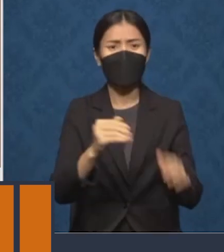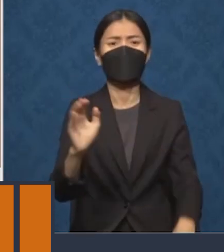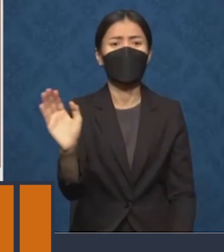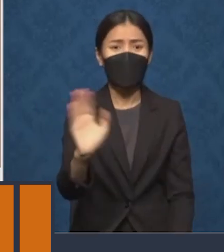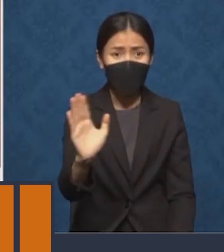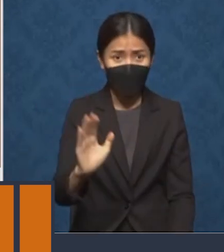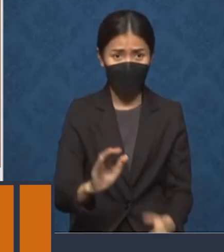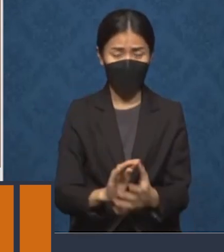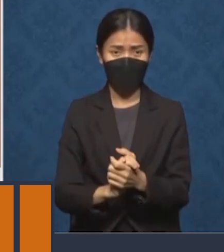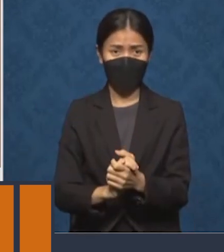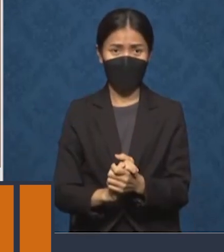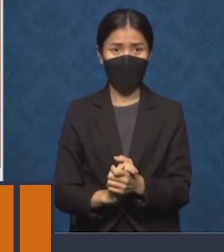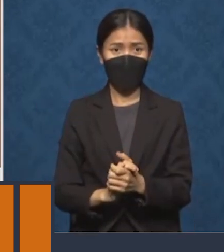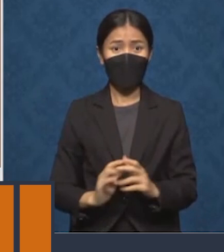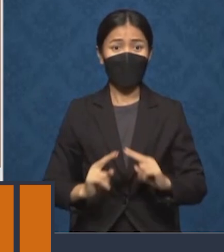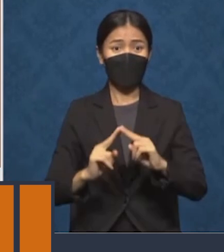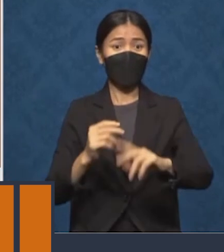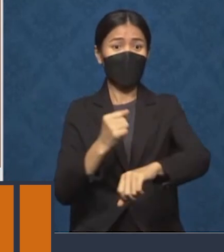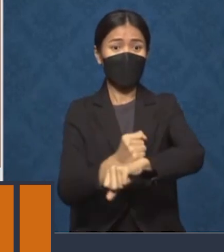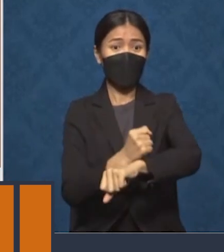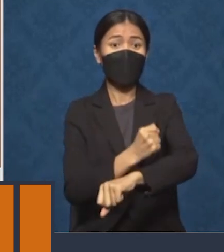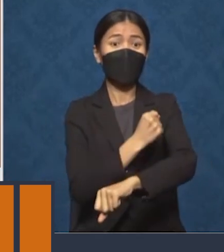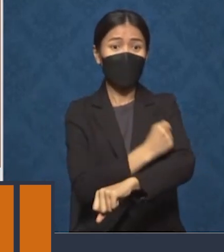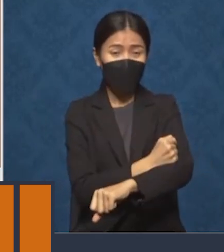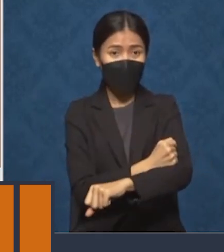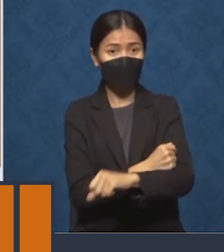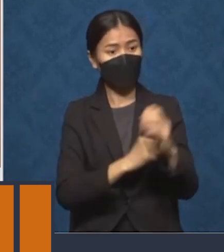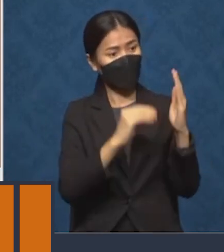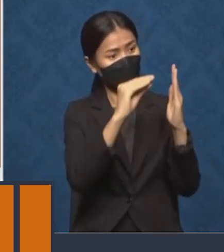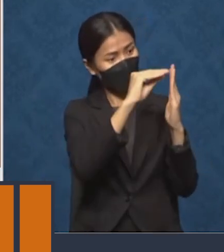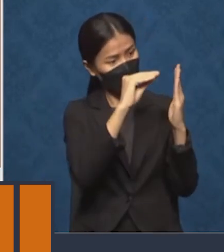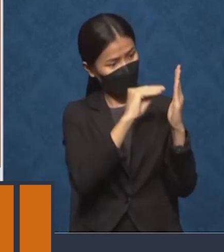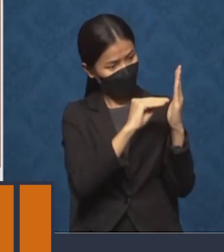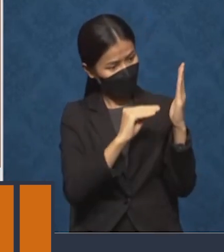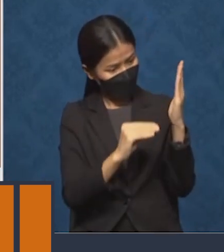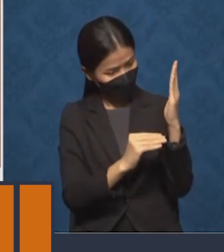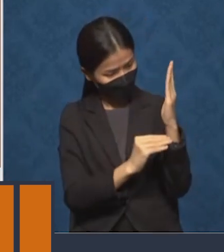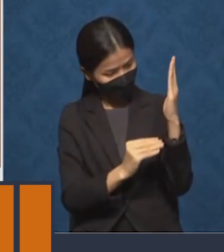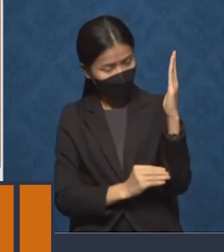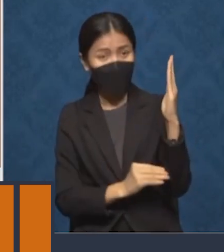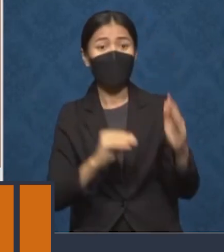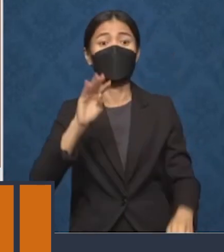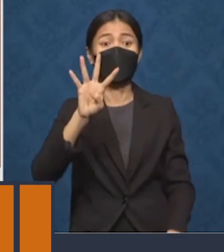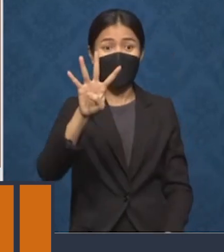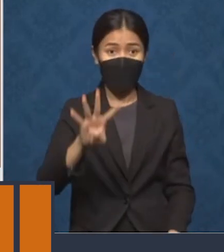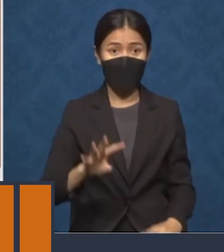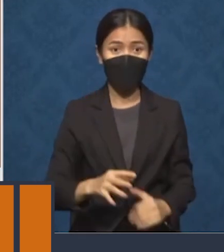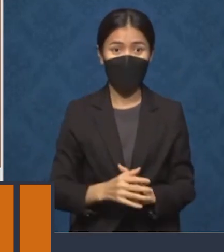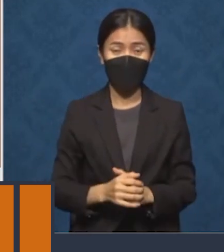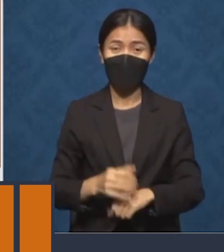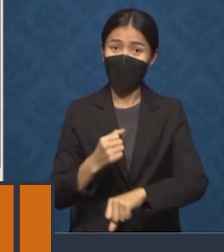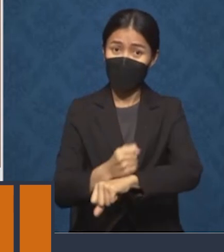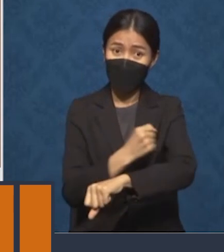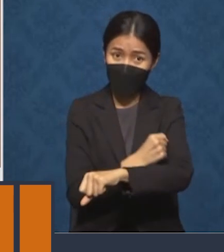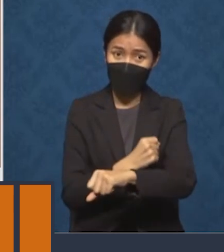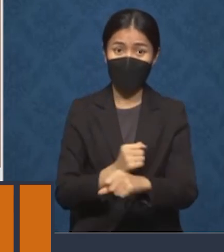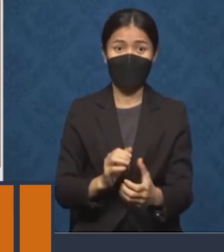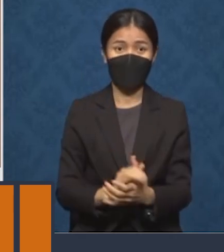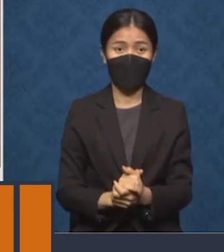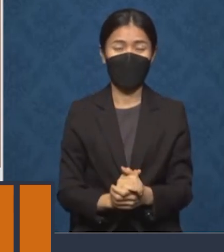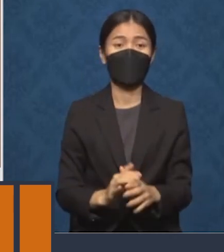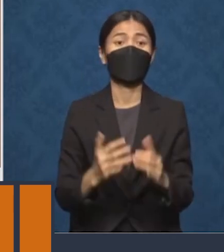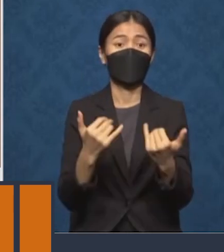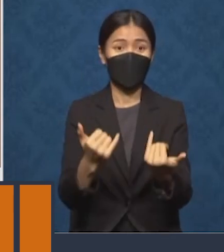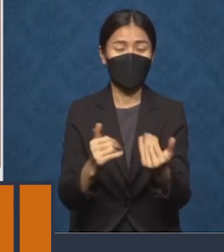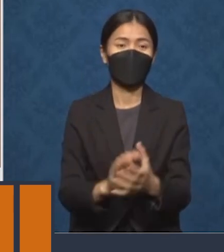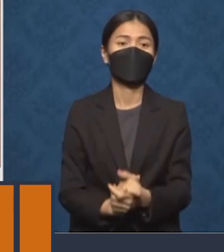ระดับจังหวัดที่ไปอยู่เป็นส่วนภูมิภาคเนี่ยถึง4หน่วยงานด้วยกันประเด็นต่อมาคือสำนักงานในต่างประเทศนะค